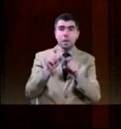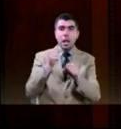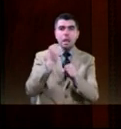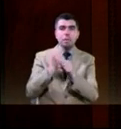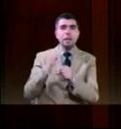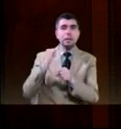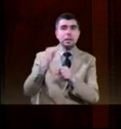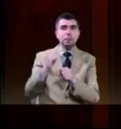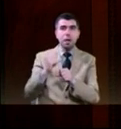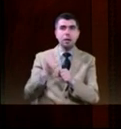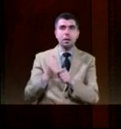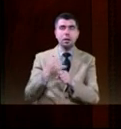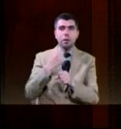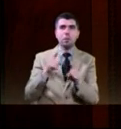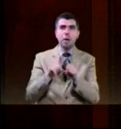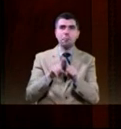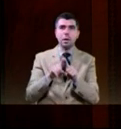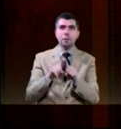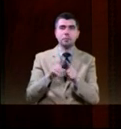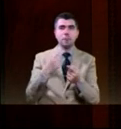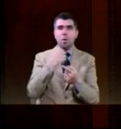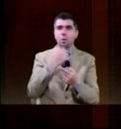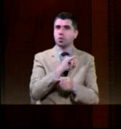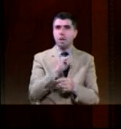في الإدارة، أعوذ بالله.